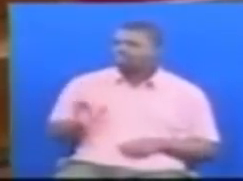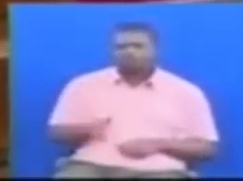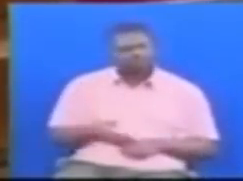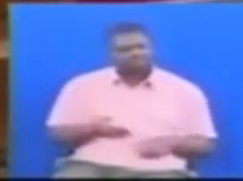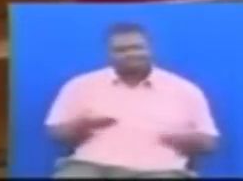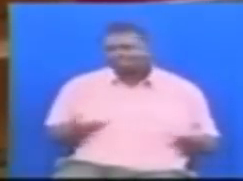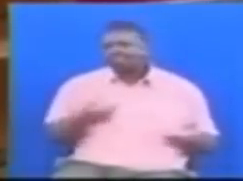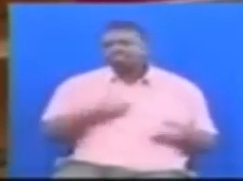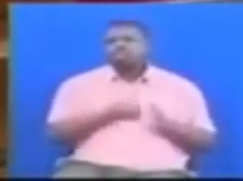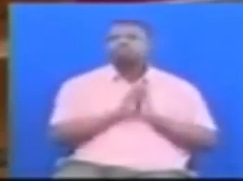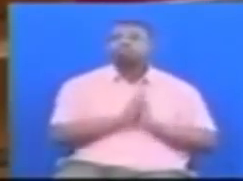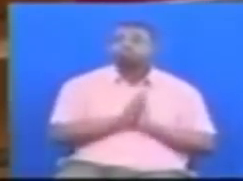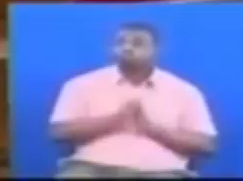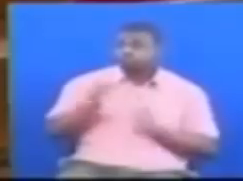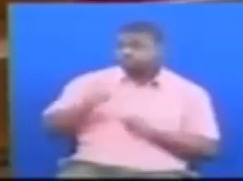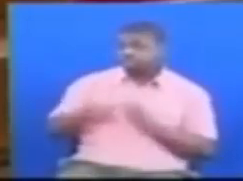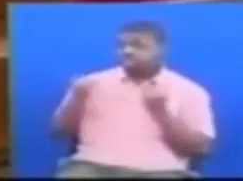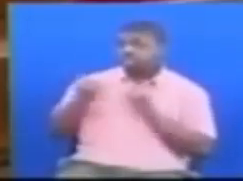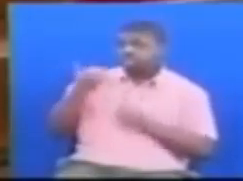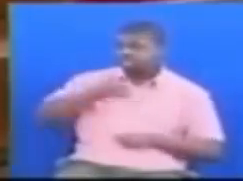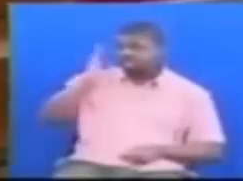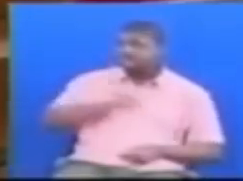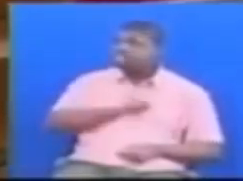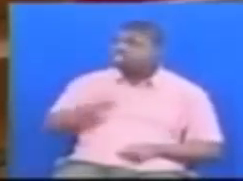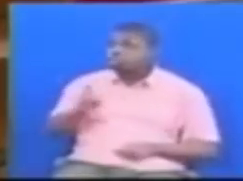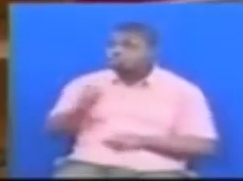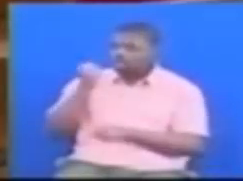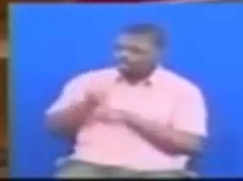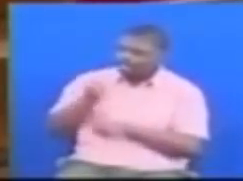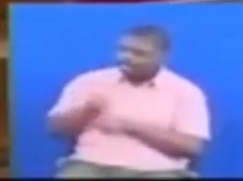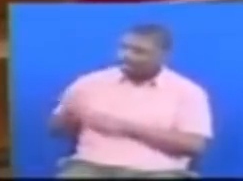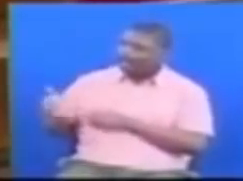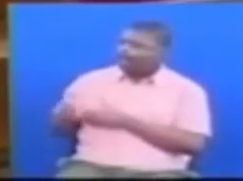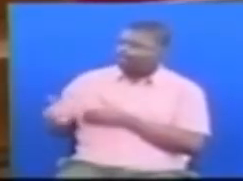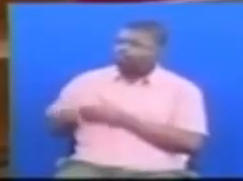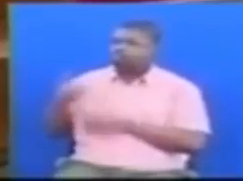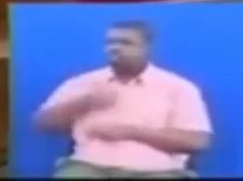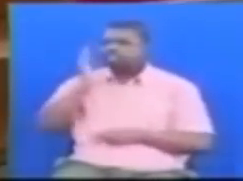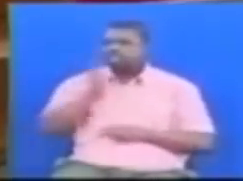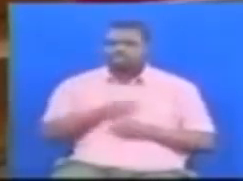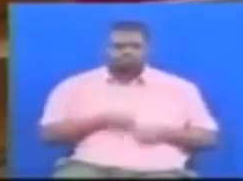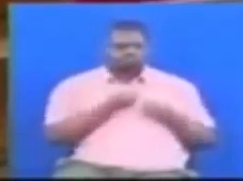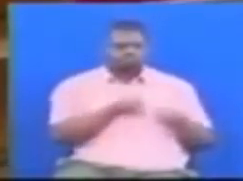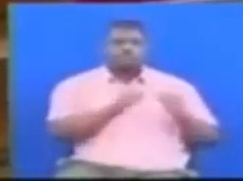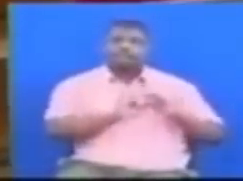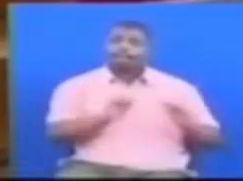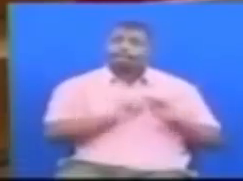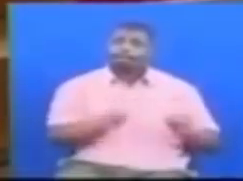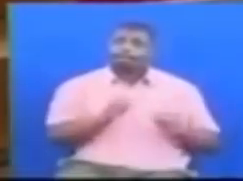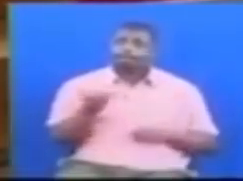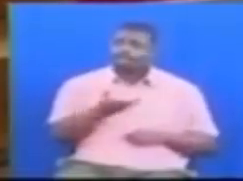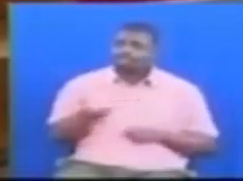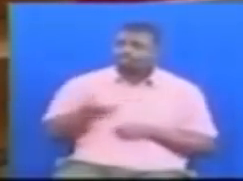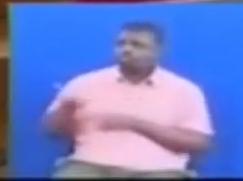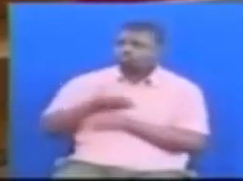Naibu Spika, kwa kweli niashukuru sana mashirika yasiyo ya serikali yamekuwa yakifanya kazi kwa karibu sana na serikali katika kutoa elimu